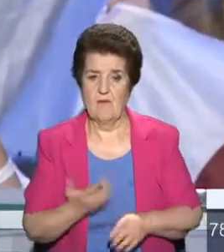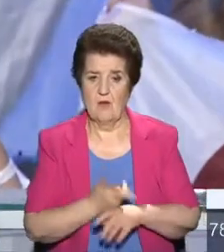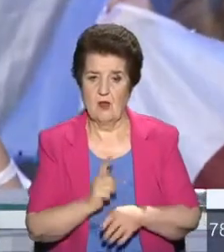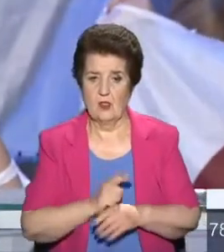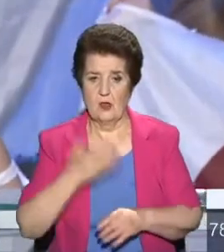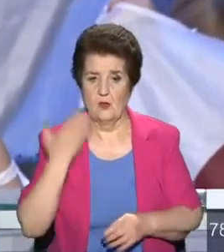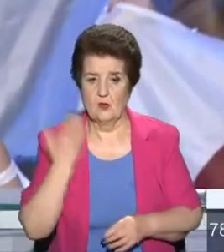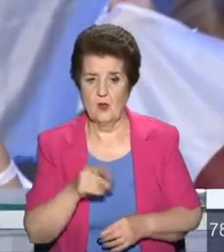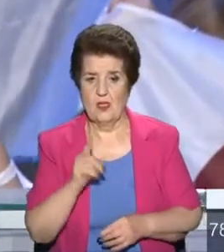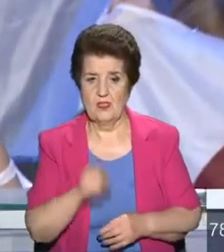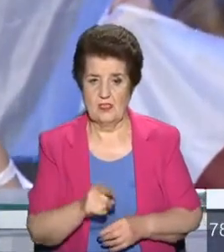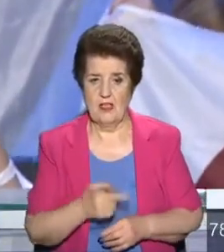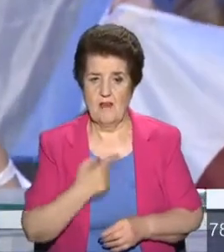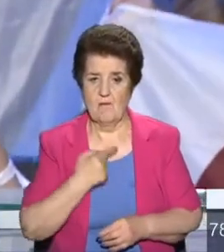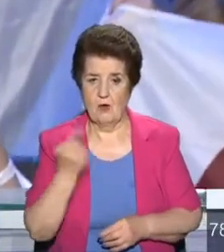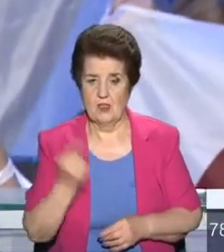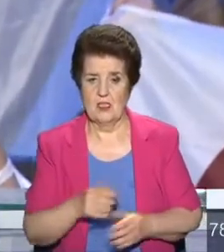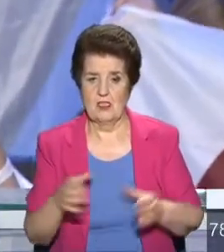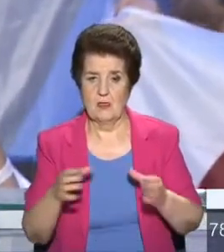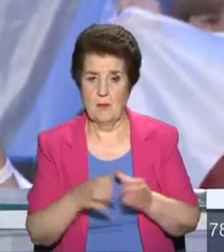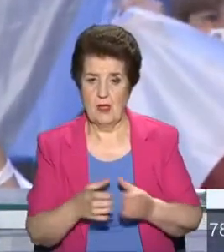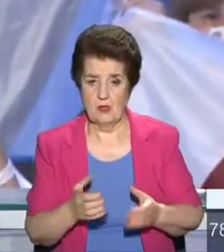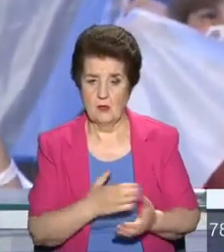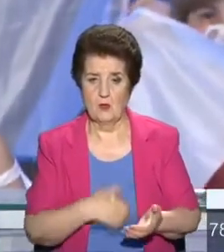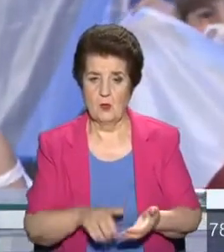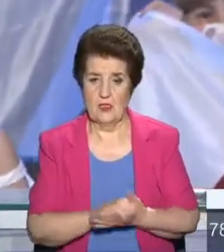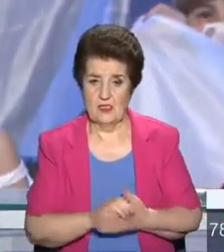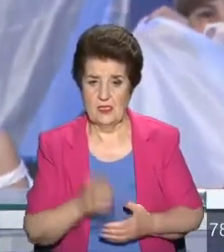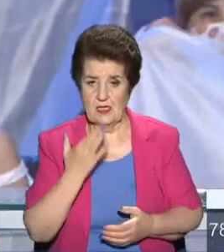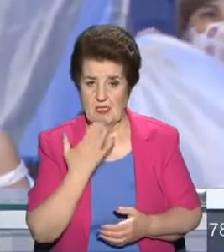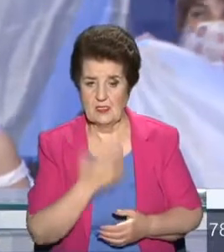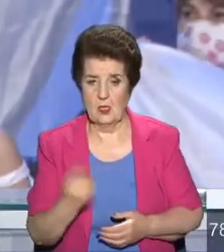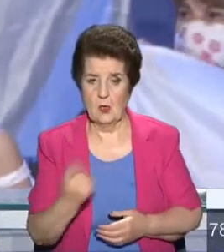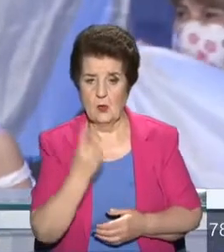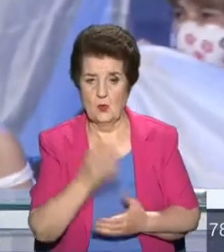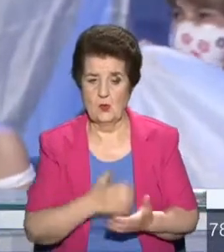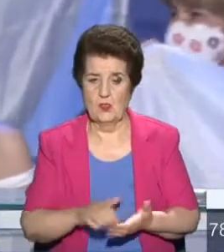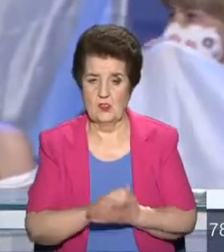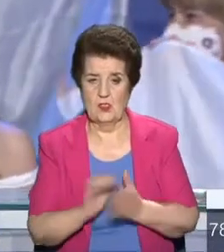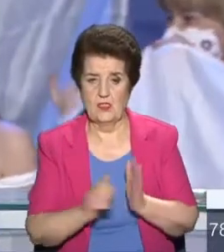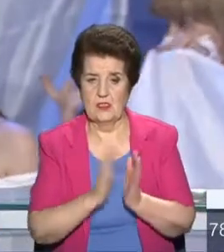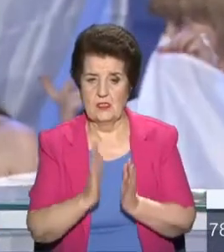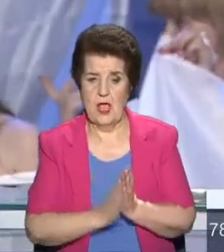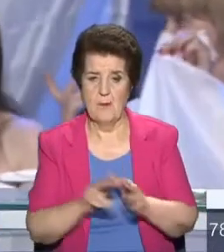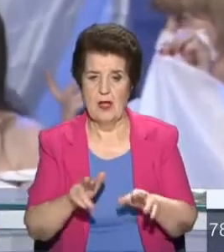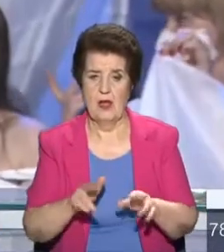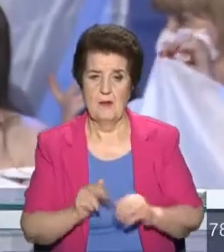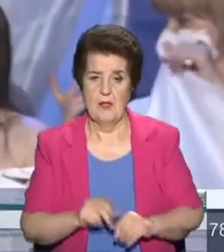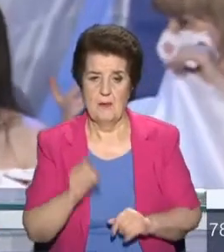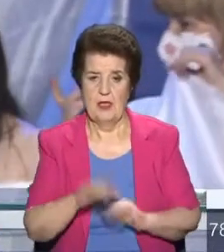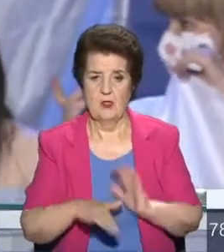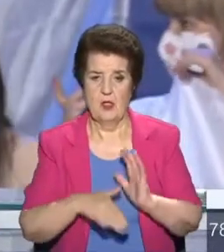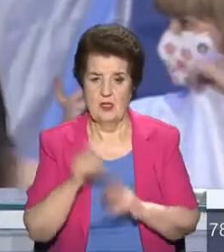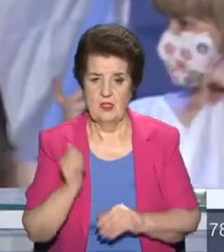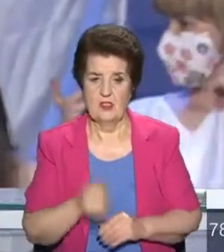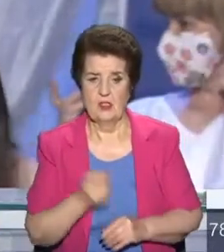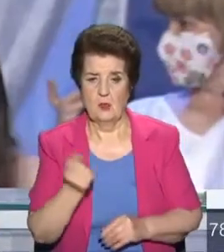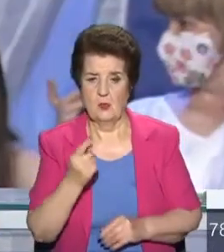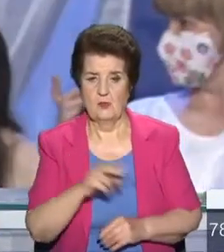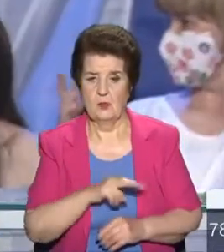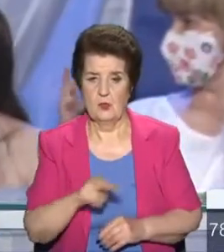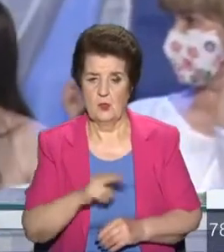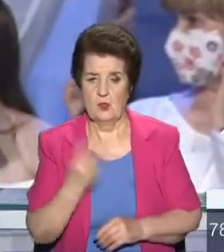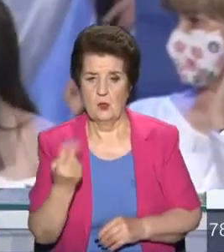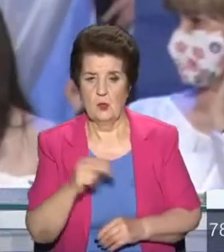ușor să voteze În primul rând Partidul unității Naționale care este Unicul partid unionist înscris în această cursă parlamentară pentru alegerile din 11